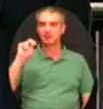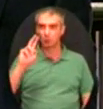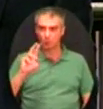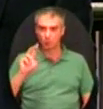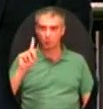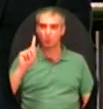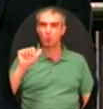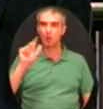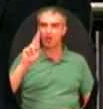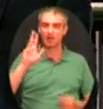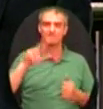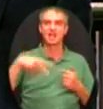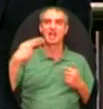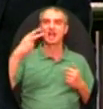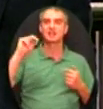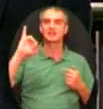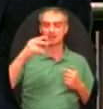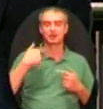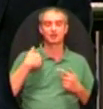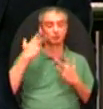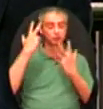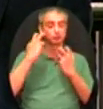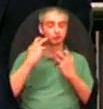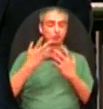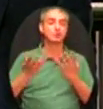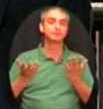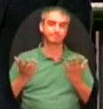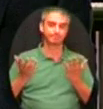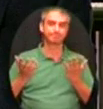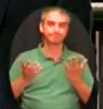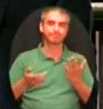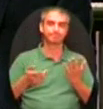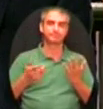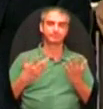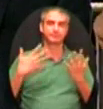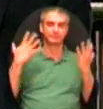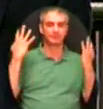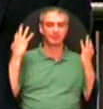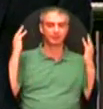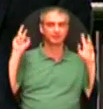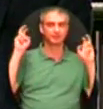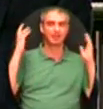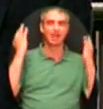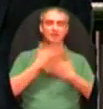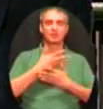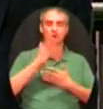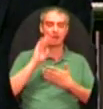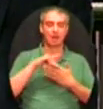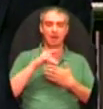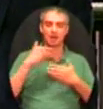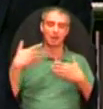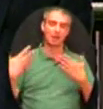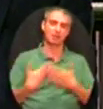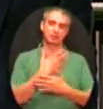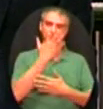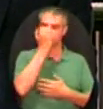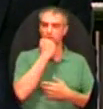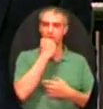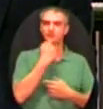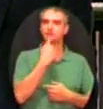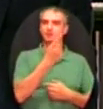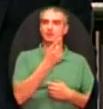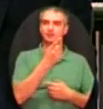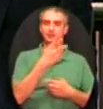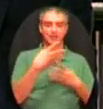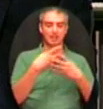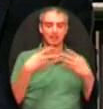בזה, אנחנו להערכתי נהיה צפויים להפתעות, מה שנקרא במרכאות, על החזית החדשה שהחמאס הכריזה.